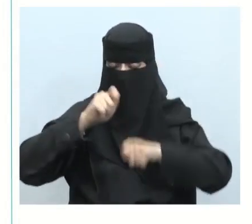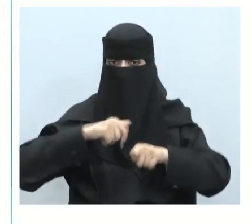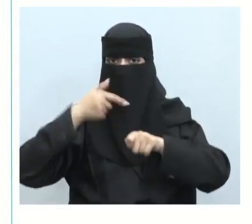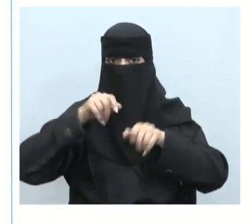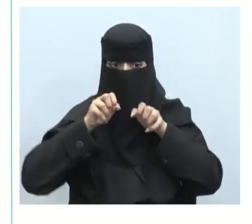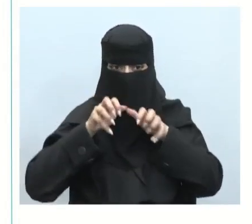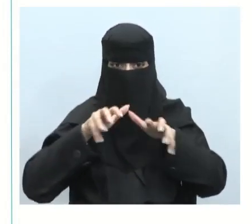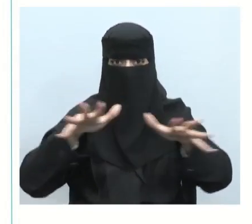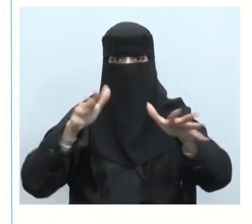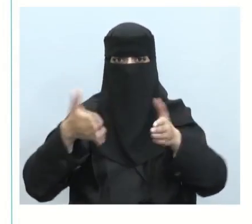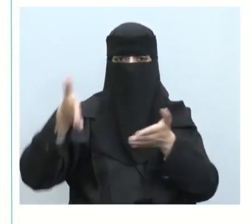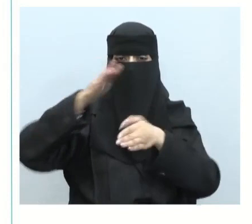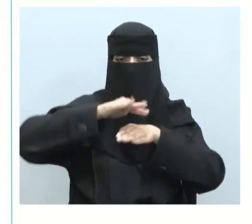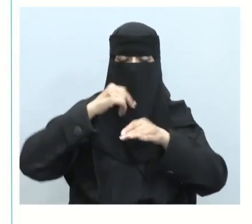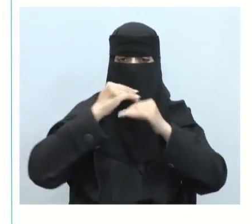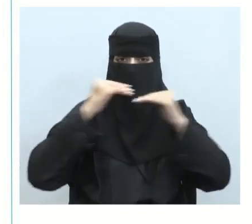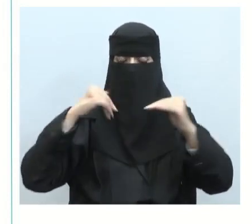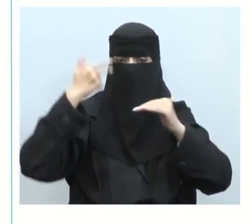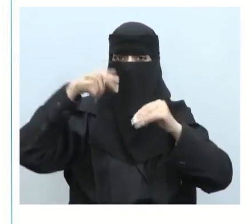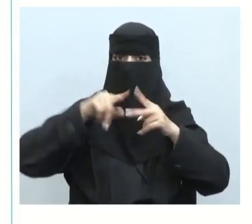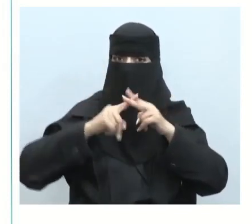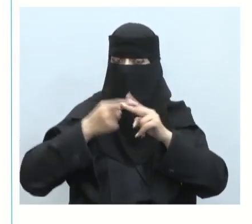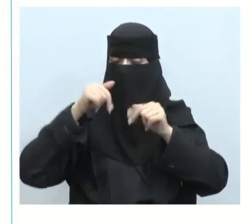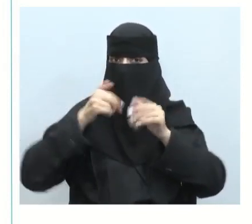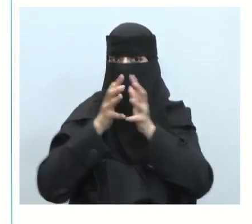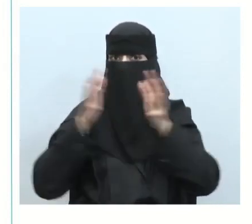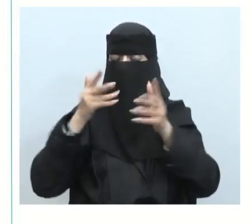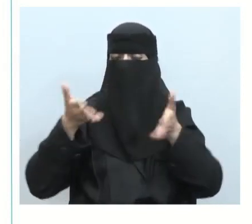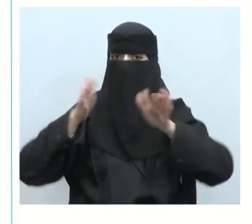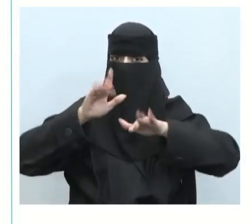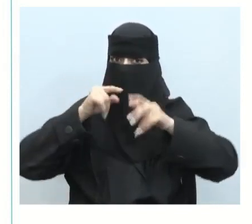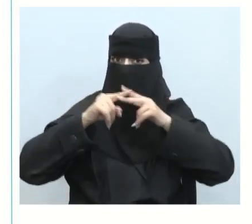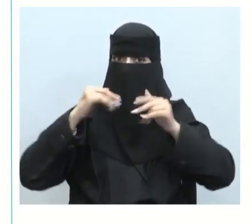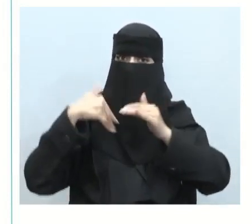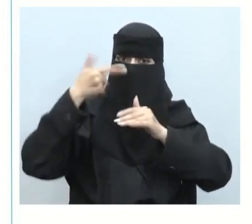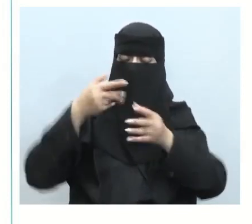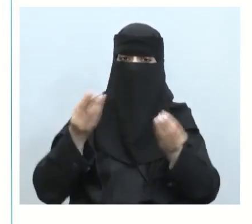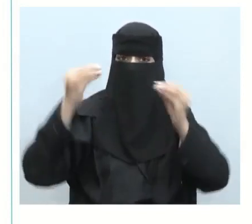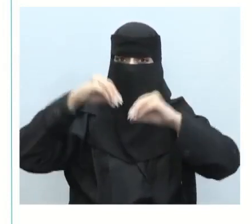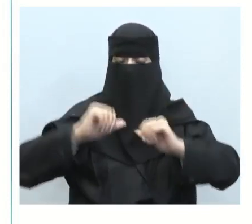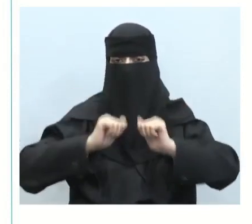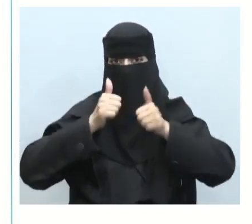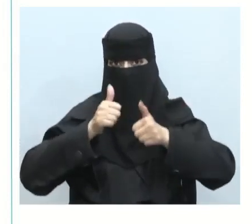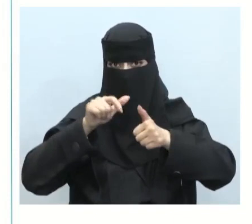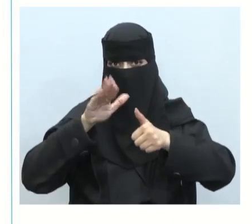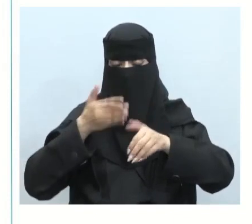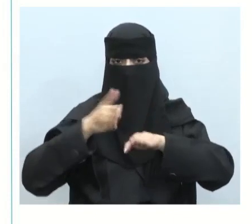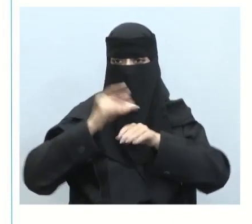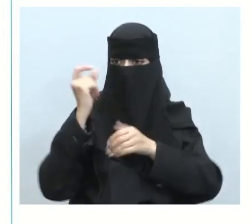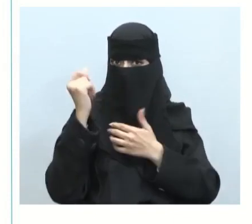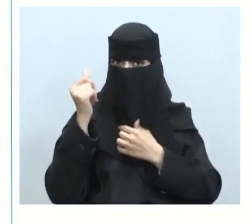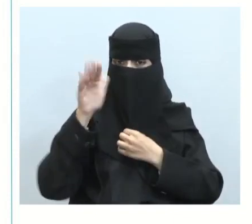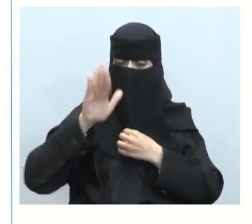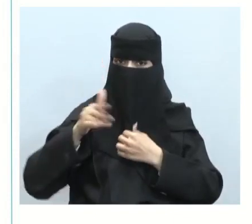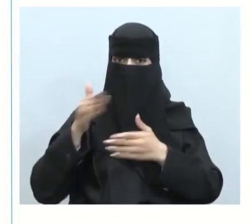بالانتشار على مستوى خط الانتاج اصبحت الصناعه اكبر والكميات اكبر وبالتالي زادت القدره الماليه